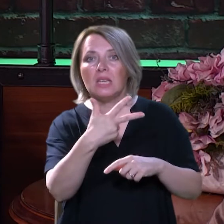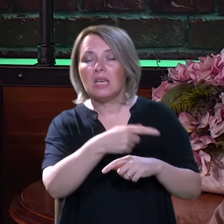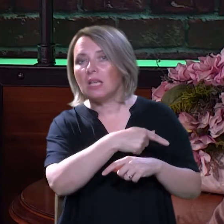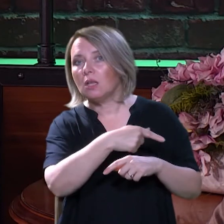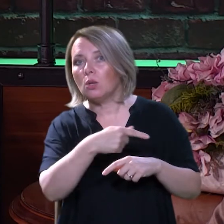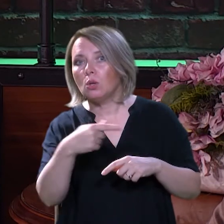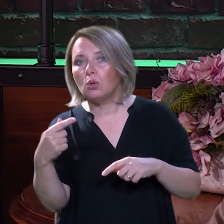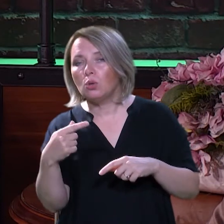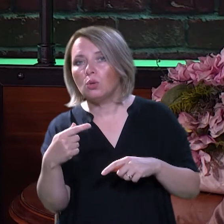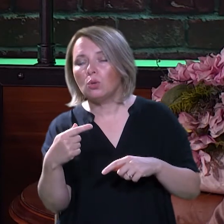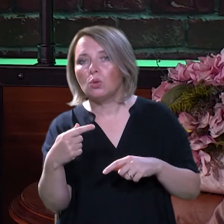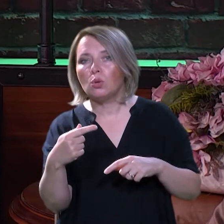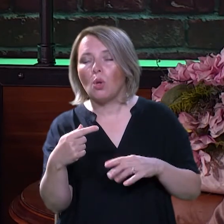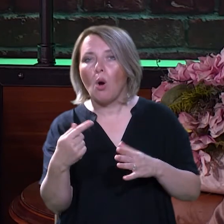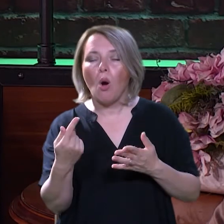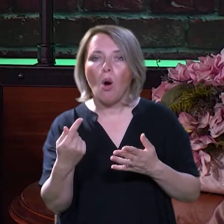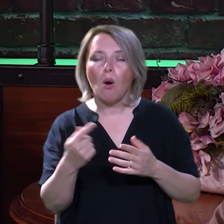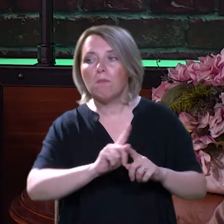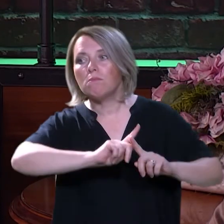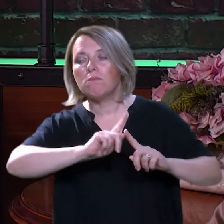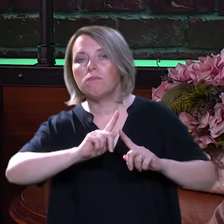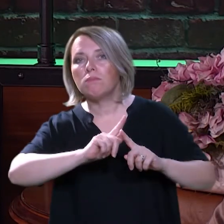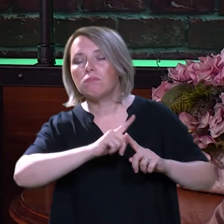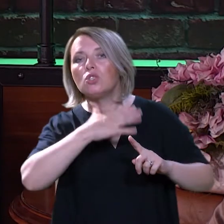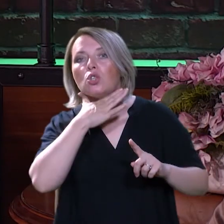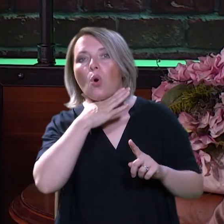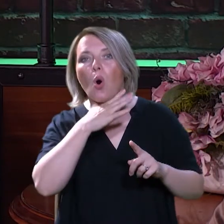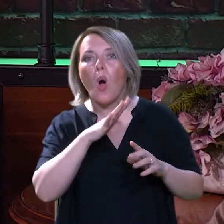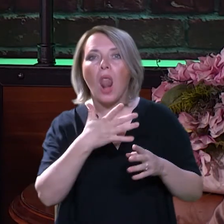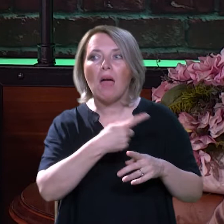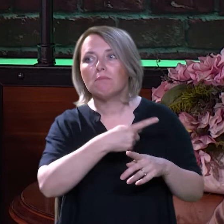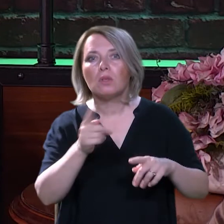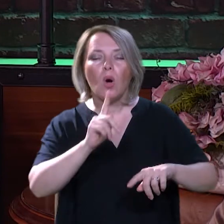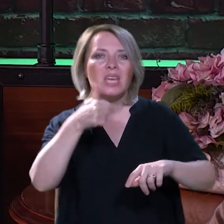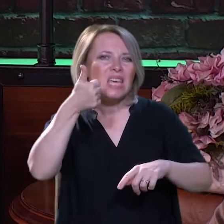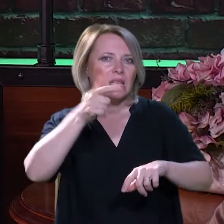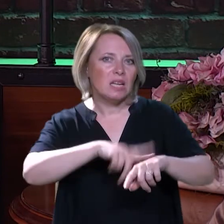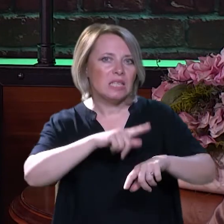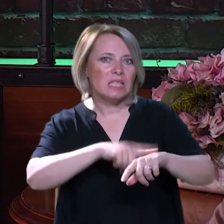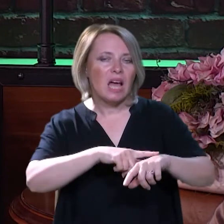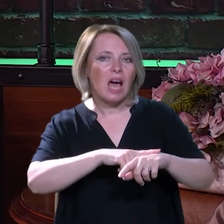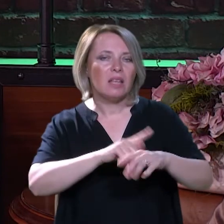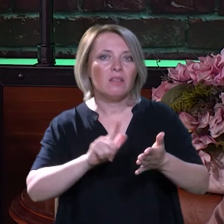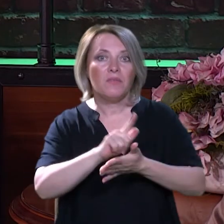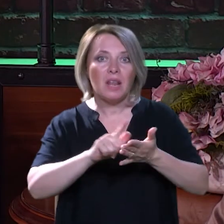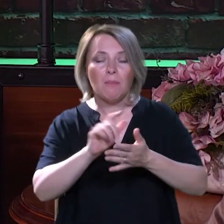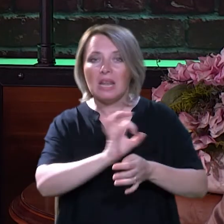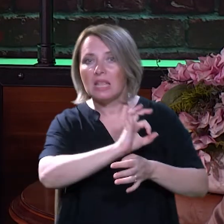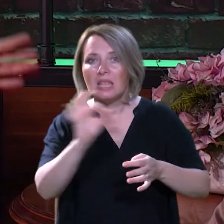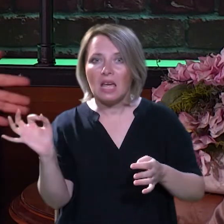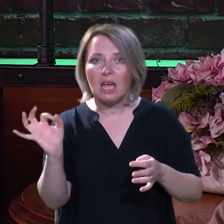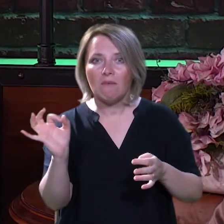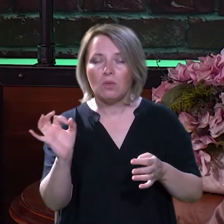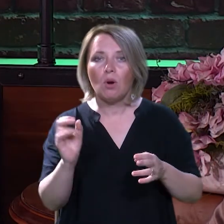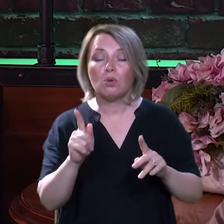6,5 godina, 7 do polaska u školu, negdje su preporuke Svjetske zdravstvene organizacije do sat vremena dnevno visoko kvalitetnog sadržaja koji može